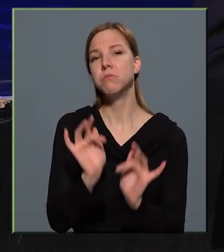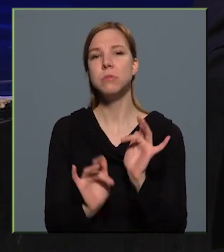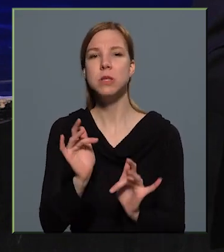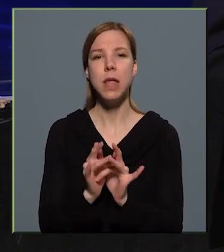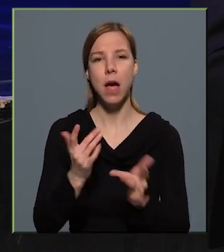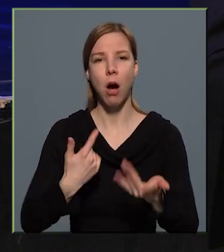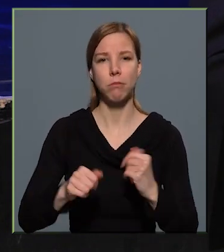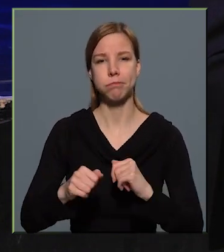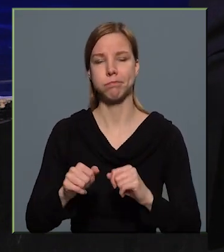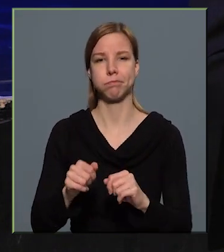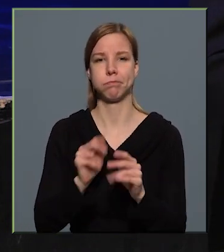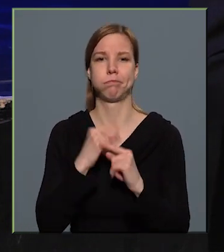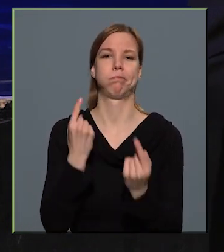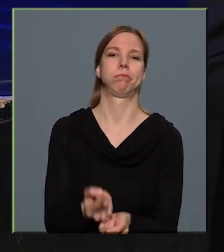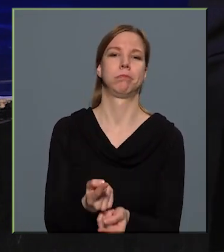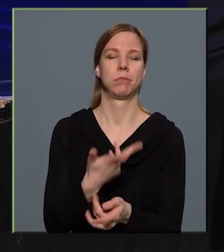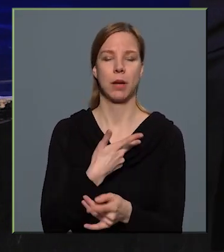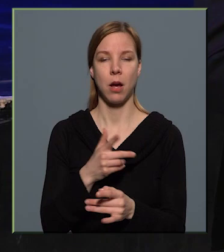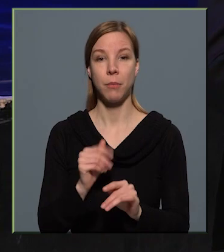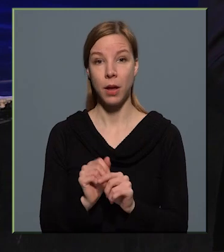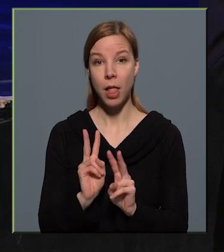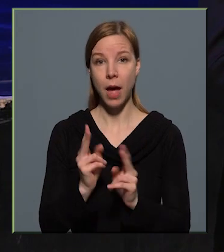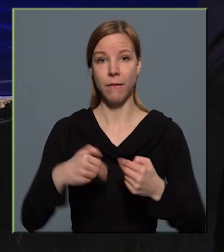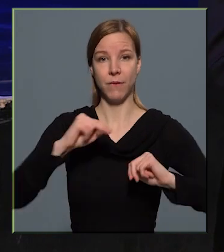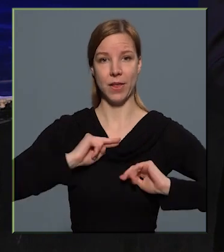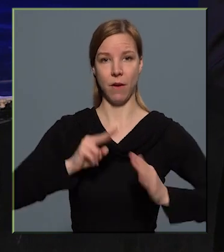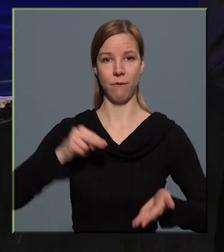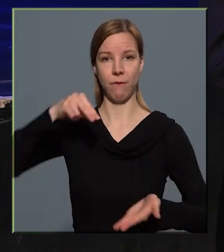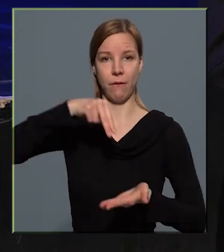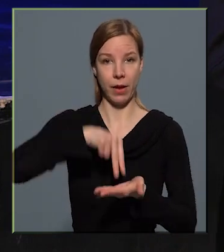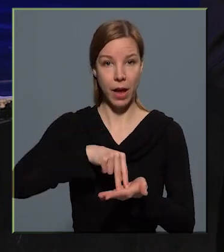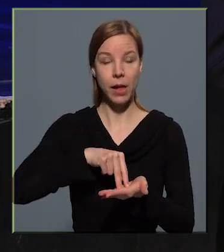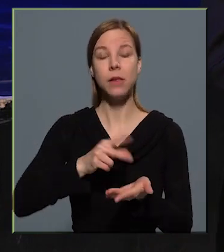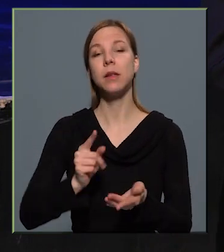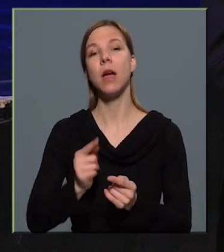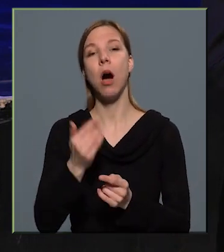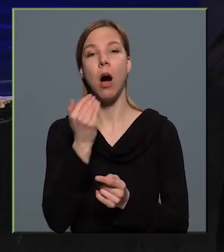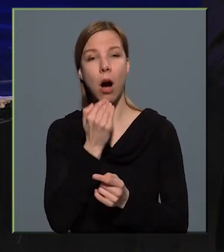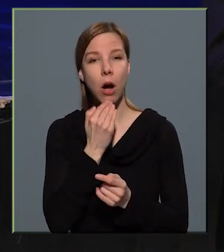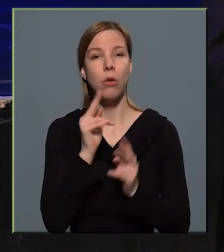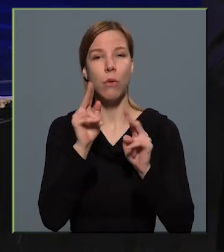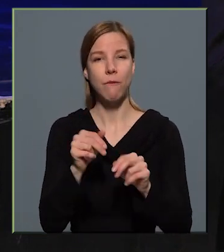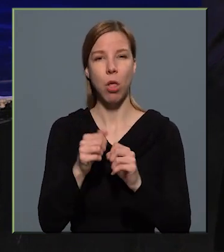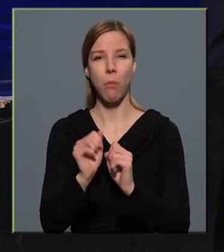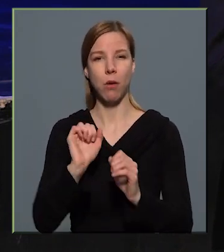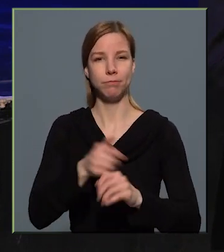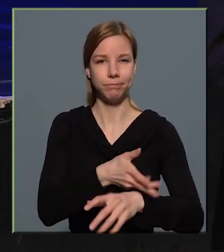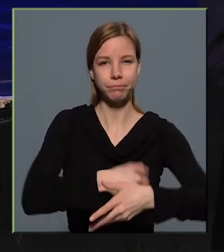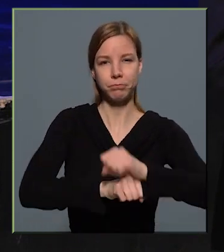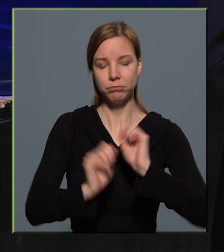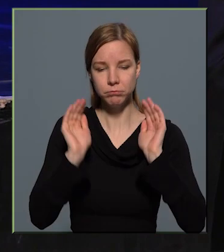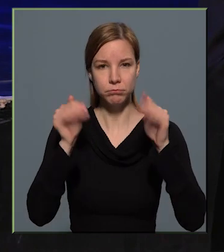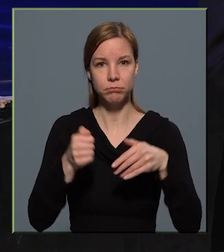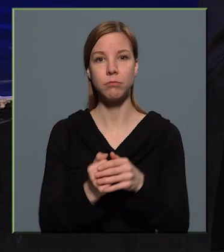küldik. Fel lehet és fel is tudunk állni, ha igazán akarjuk, ha rászánjuk a munkát, hogy felfedezzük önmagunkban az erőt